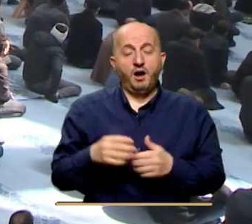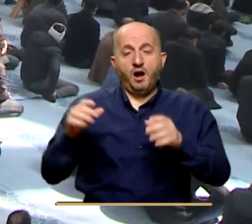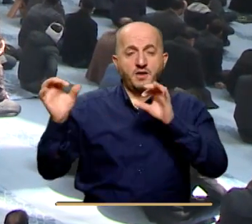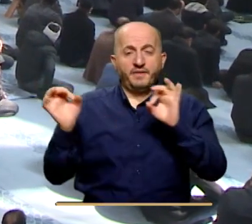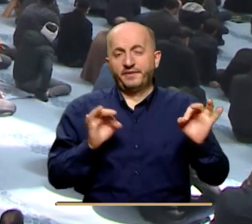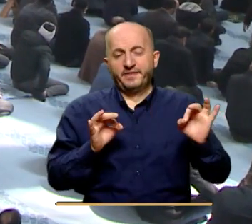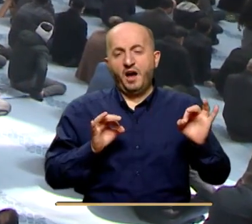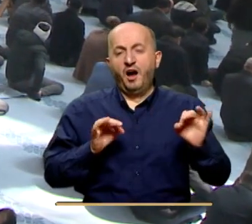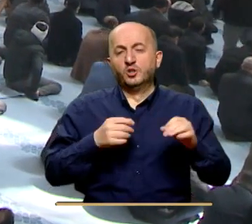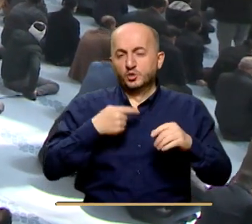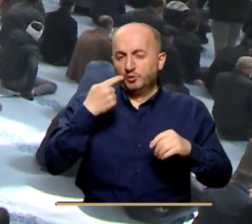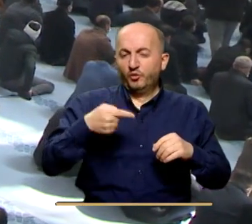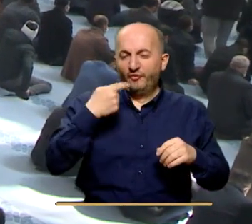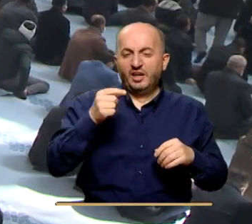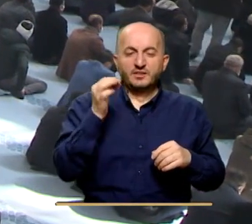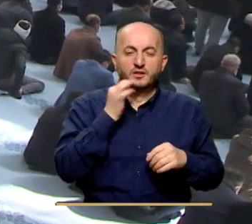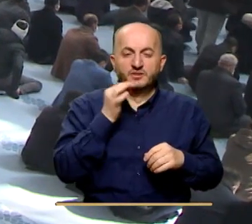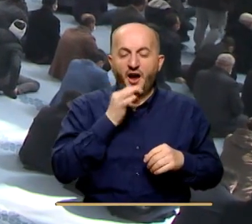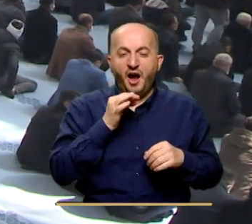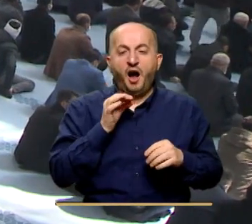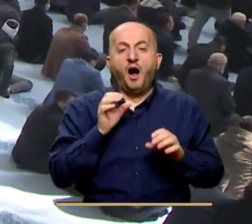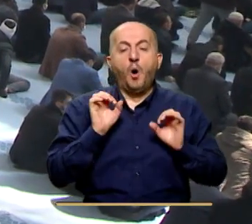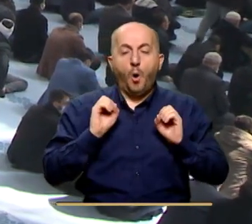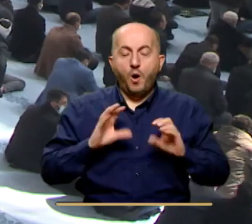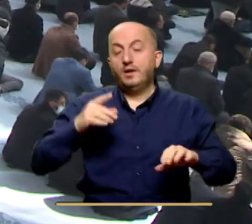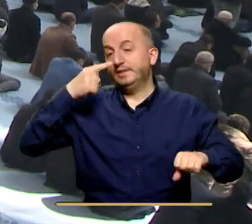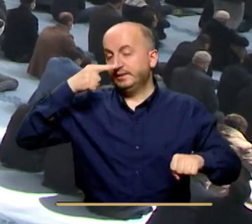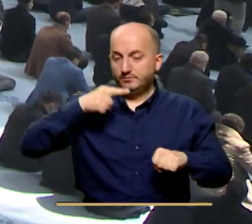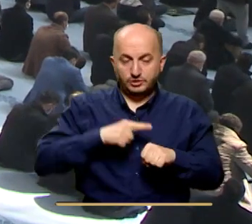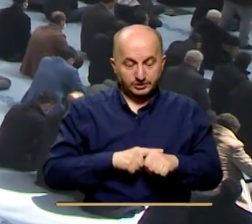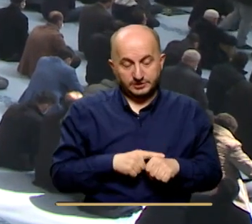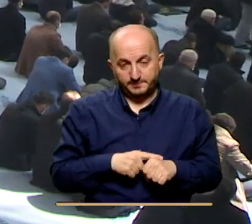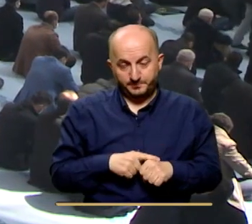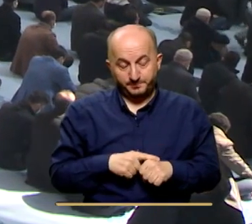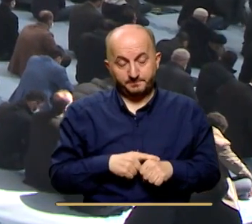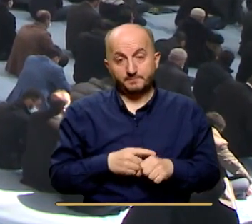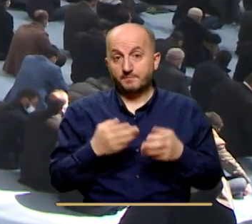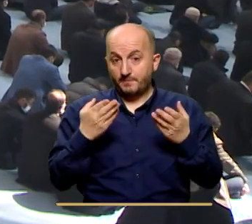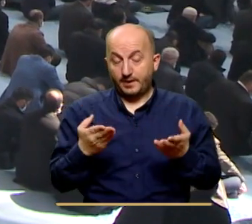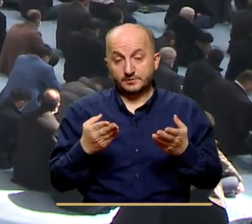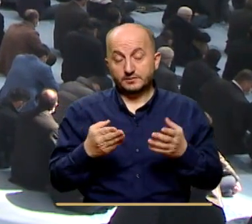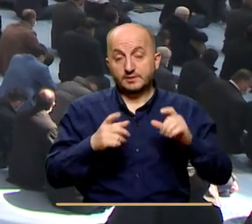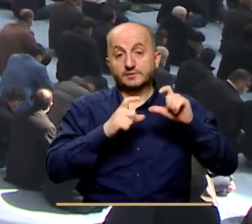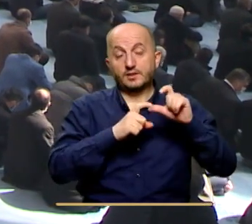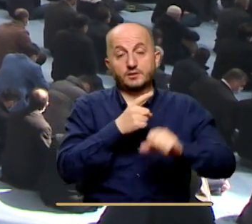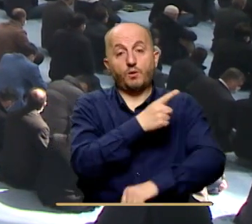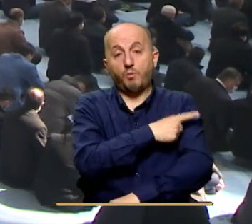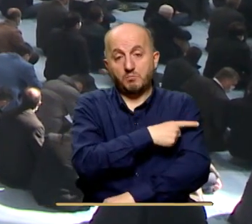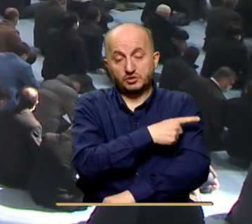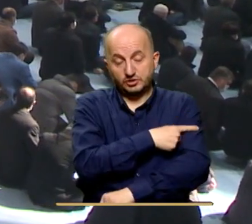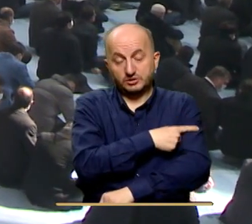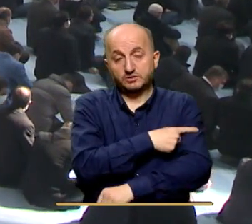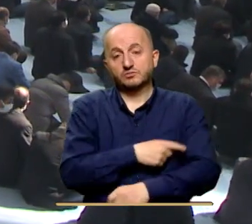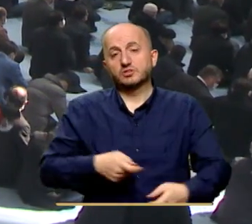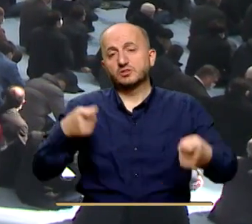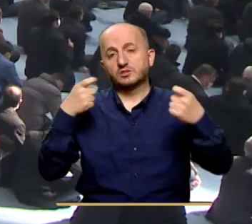ayetinde ifade buyurulduğu üzere öyle inanmıştı ki, işte Seyit Onbaşı adeta